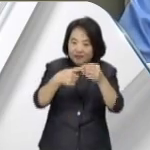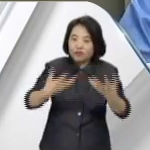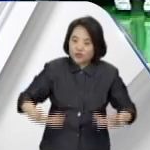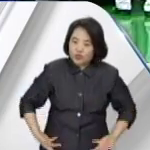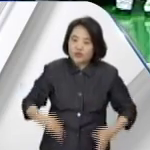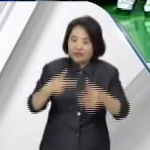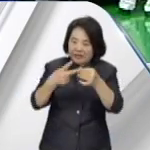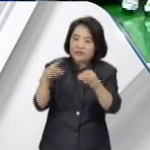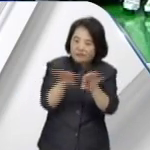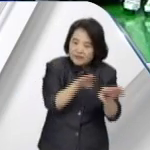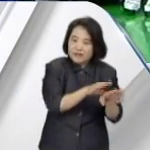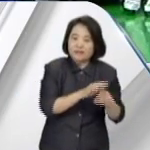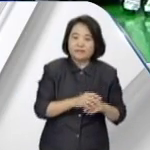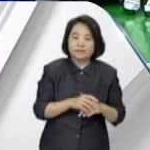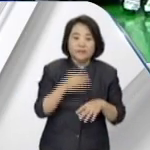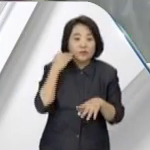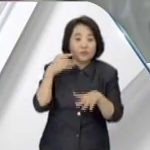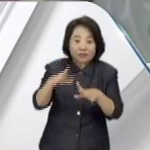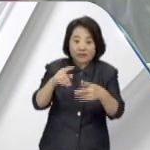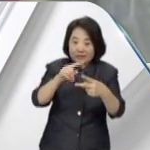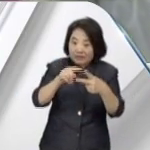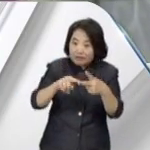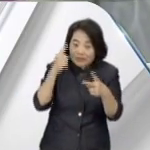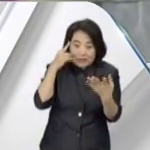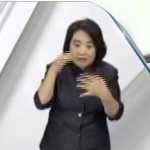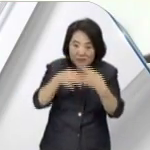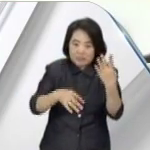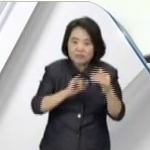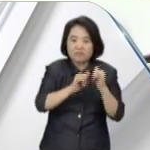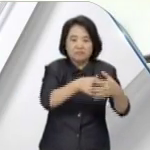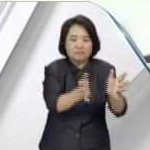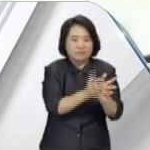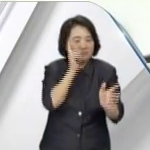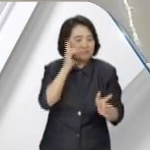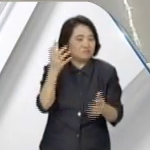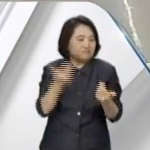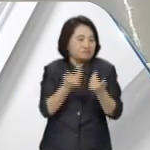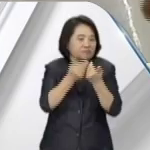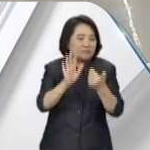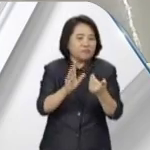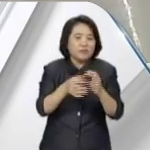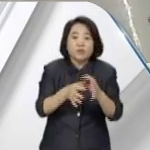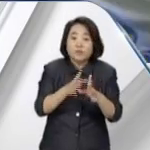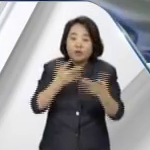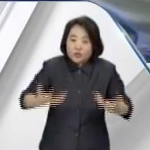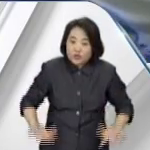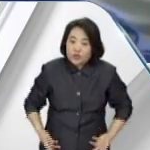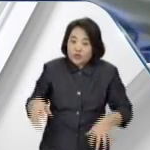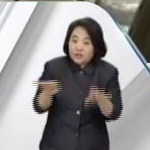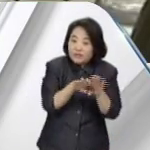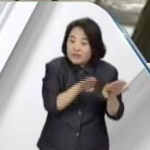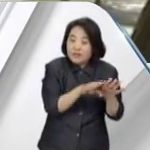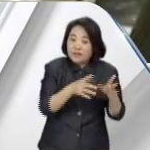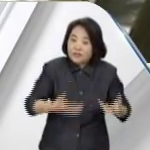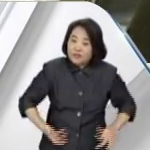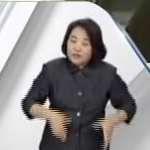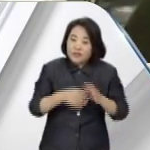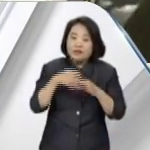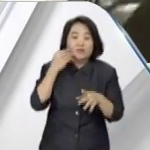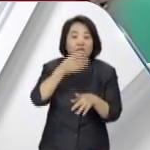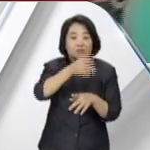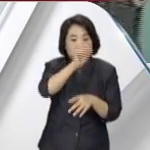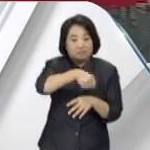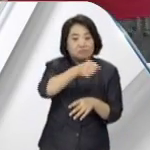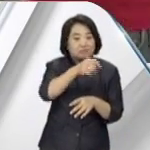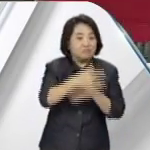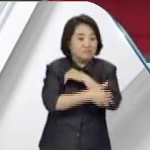例。 不过一个立刚年、一个休息年的制度受到劳工团体的强烈反对，因为休息年是要得到劳工同意，资方就做的